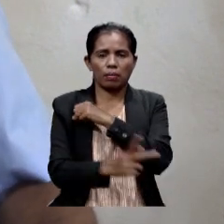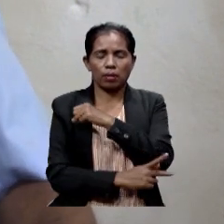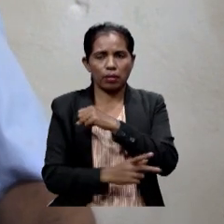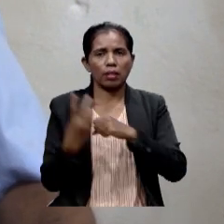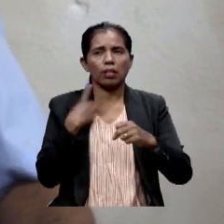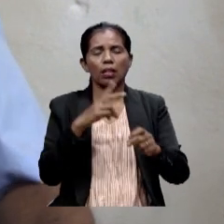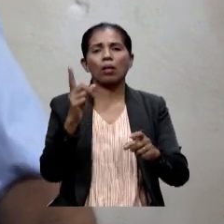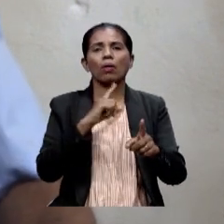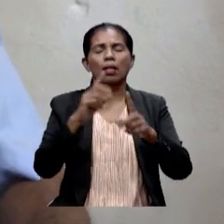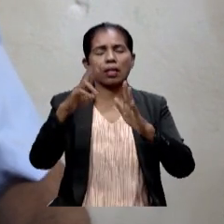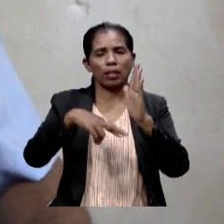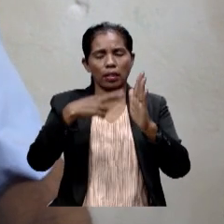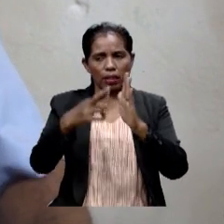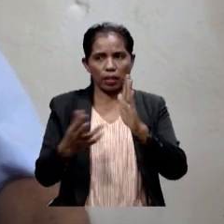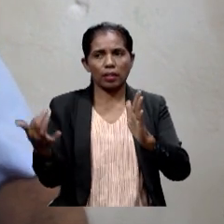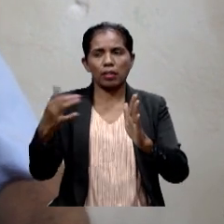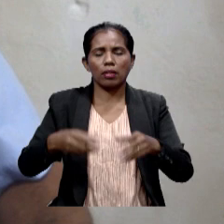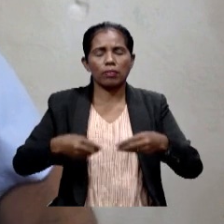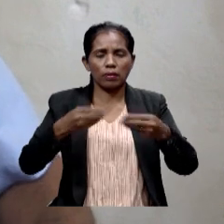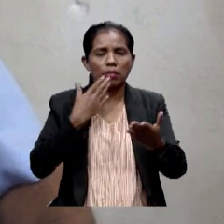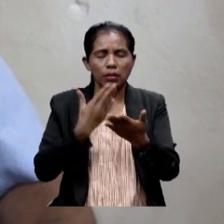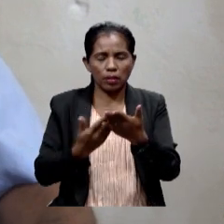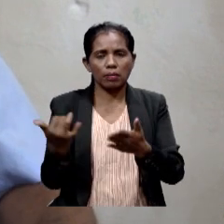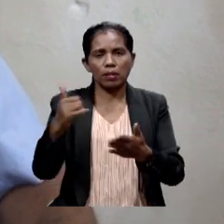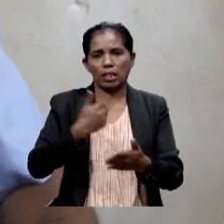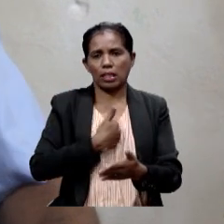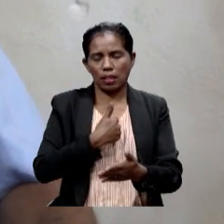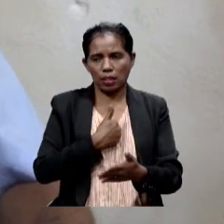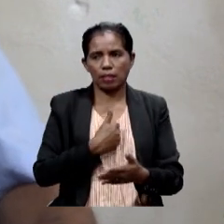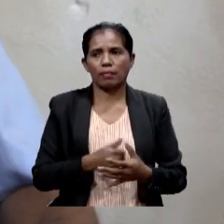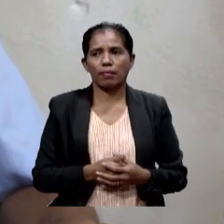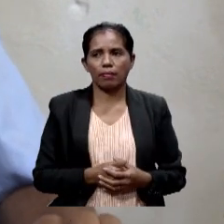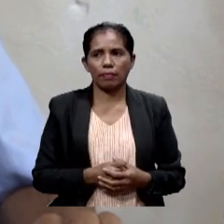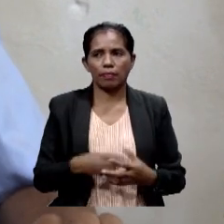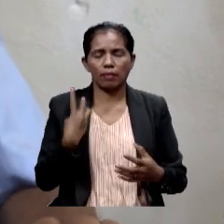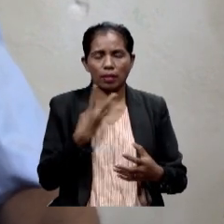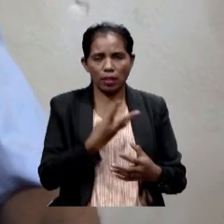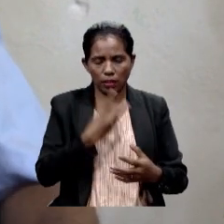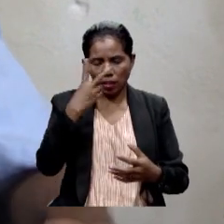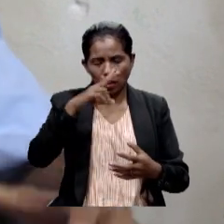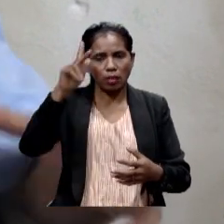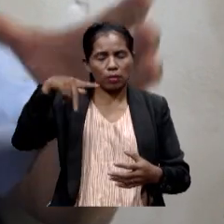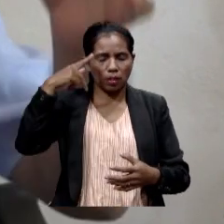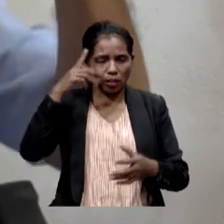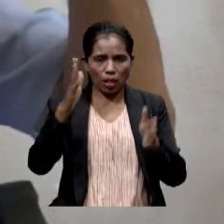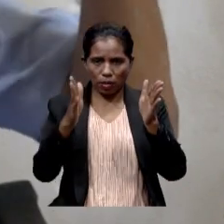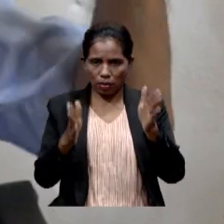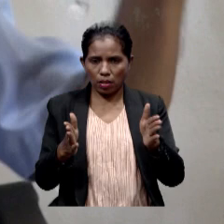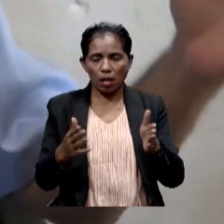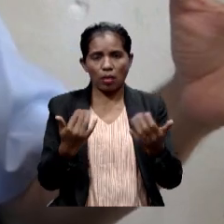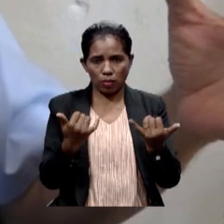sera mahalo. Sera halu at beneficia sera nia. Ida ne maka kontese. Jadi tarega tak politik ida agora ne politik ida ne be